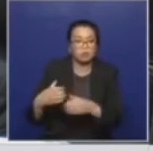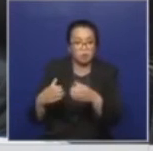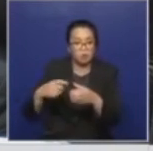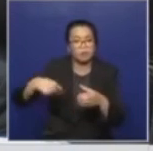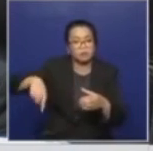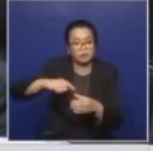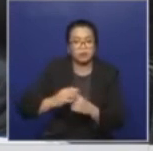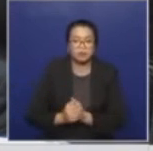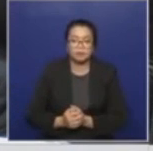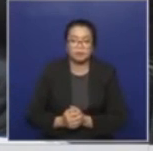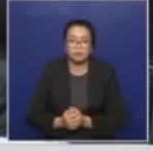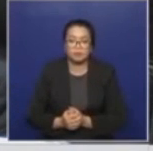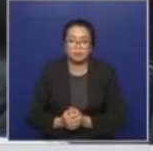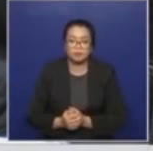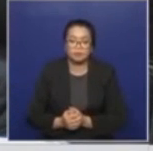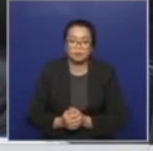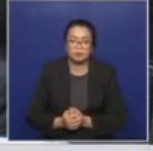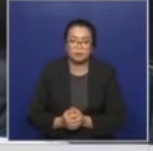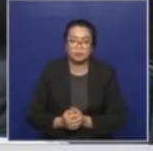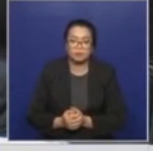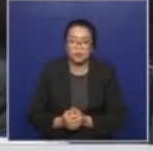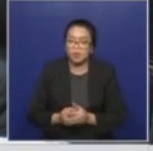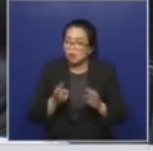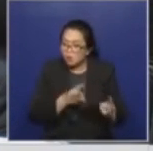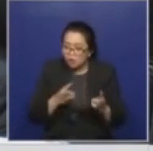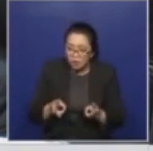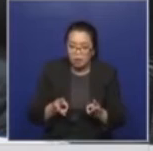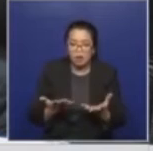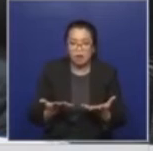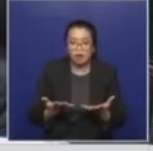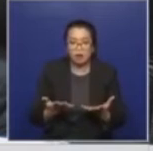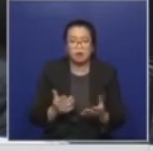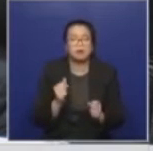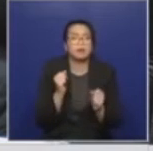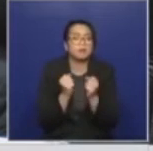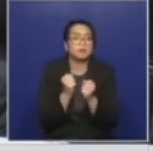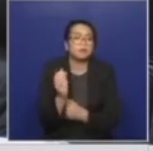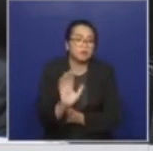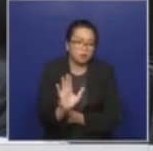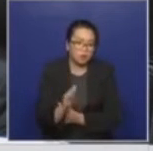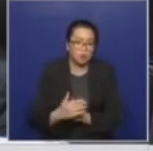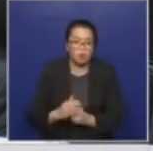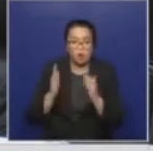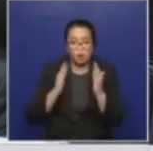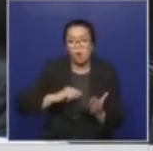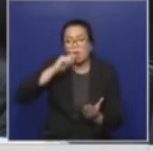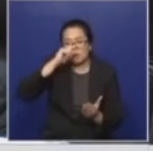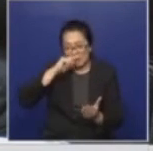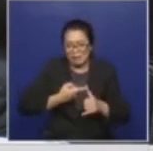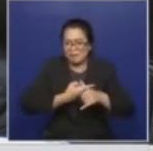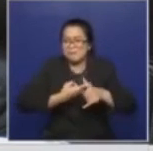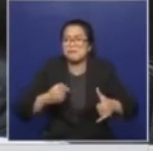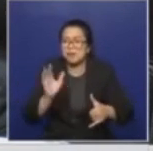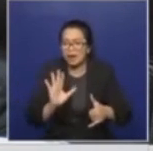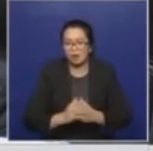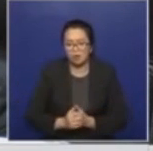ไม่ได้เสียหายอะไรครับเรื่องมาตรการความปลอดภัยท่านไม่ต้องกลัวครับลูกหลานเยาวชนคนไทยเราไม่ฆ่าท่านไม่ทำร้ายท่